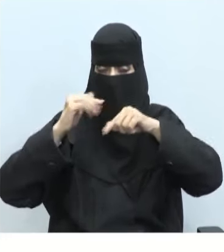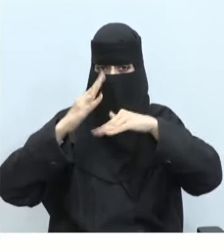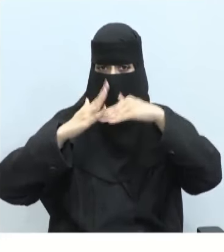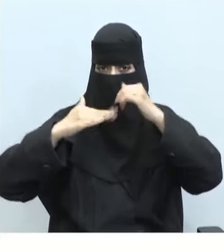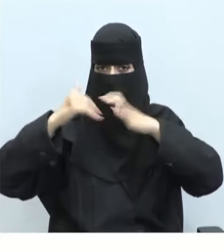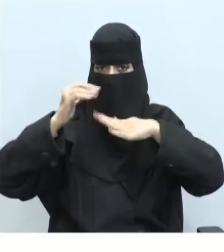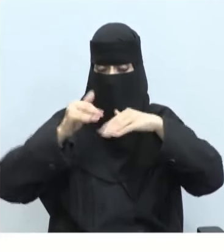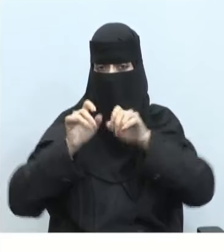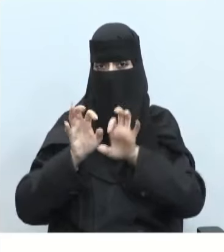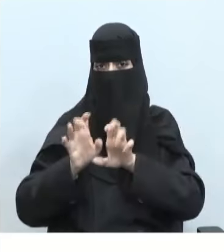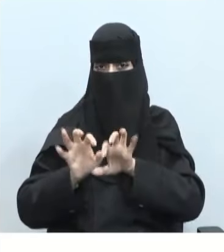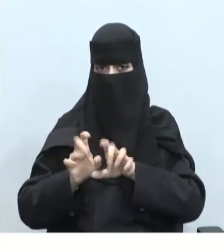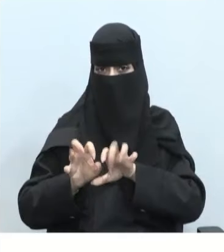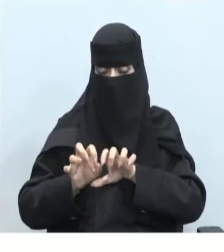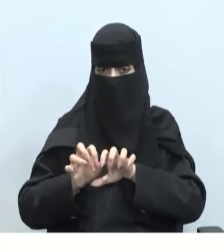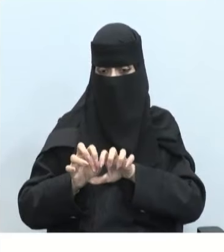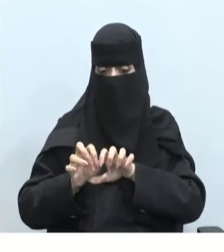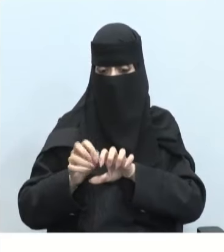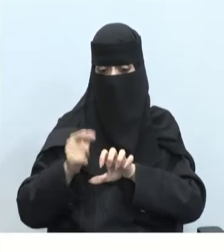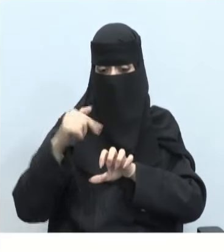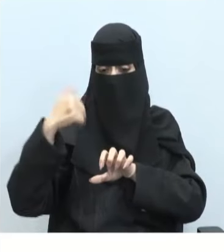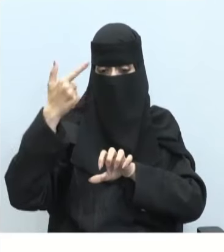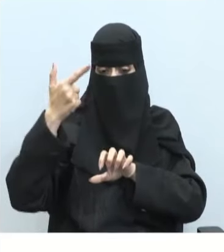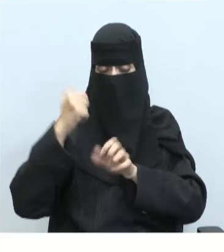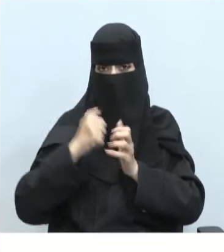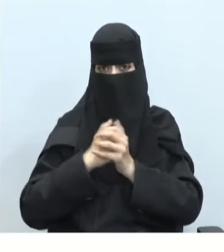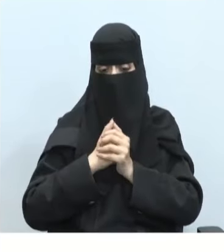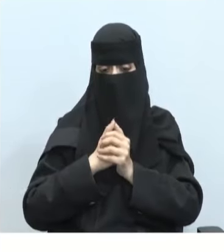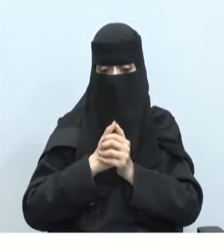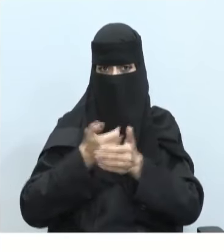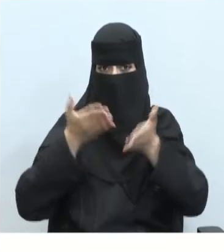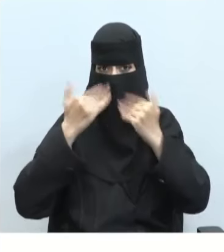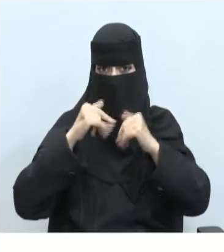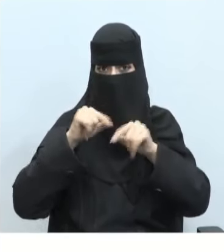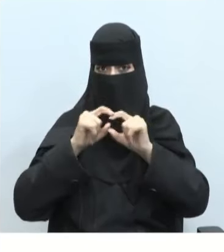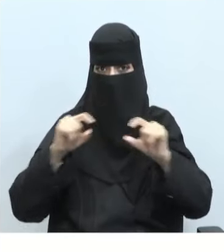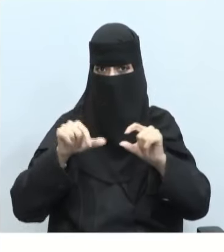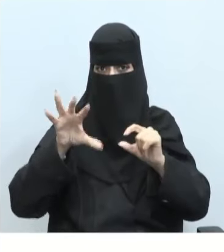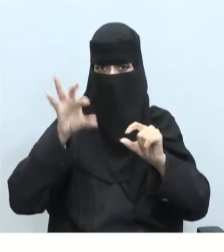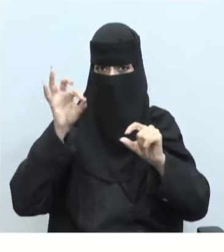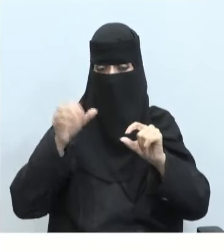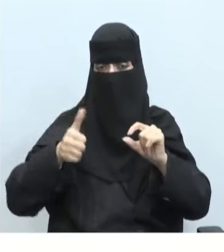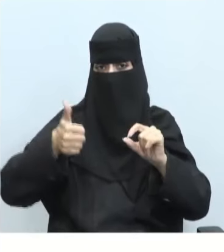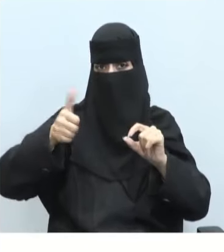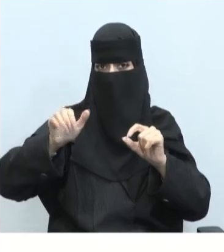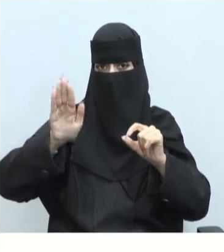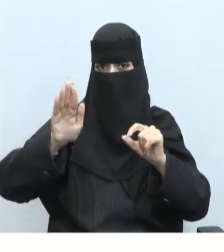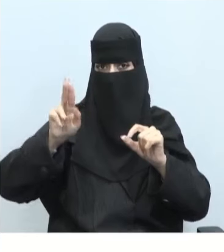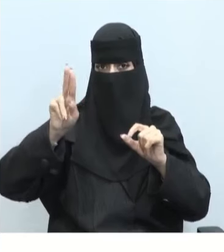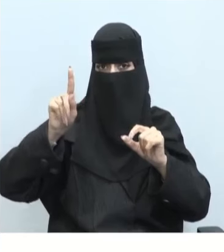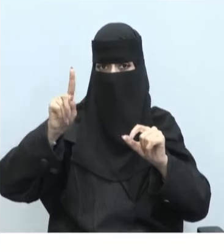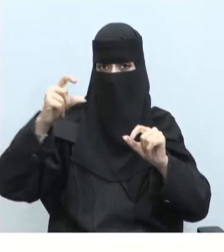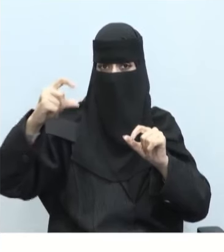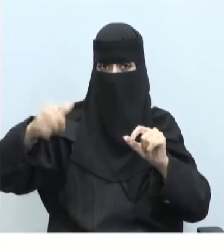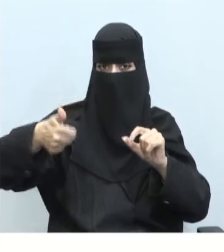التي تريد البحث عنها ولتكن مثلا المهارات الرقميه كما يشير اليه السهم رقم